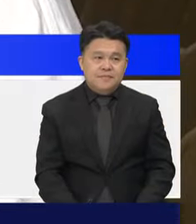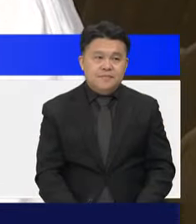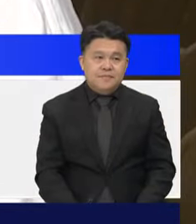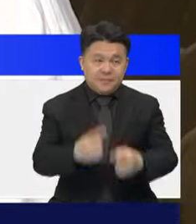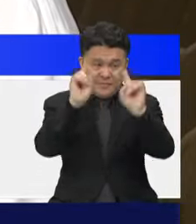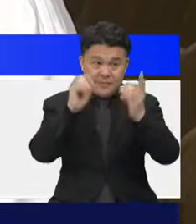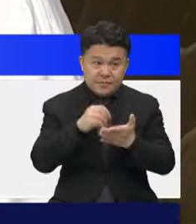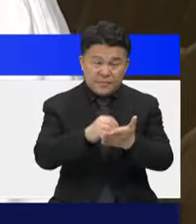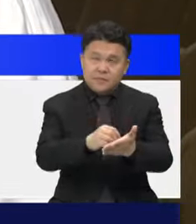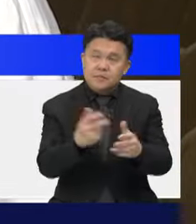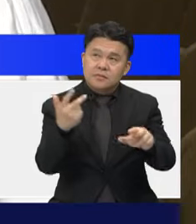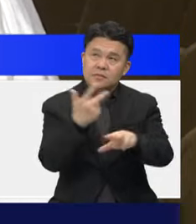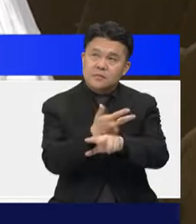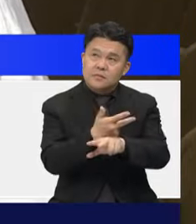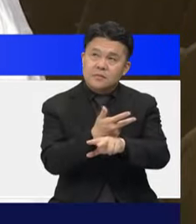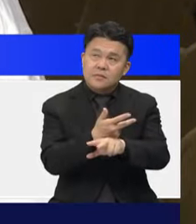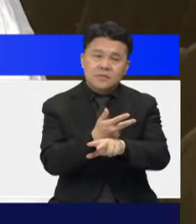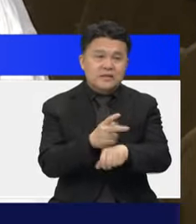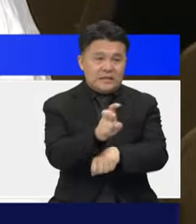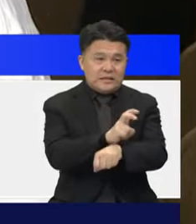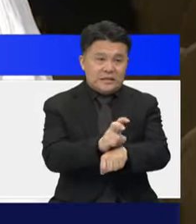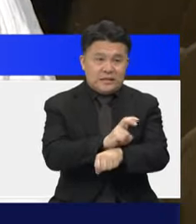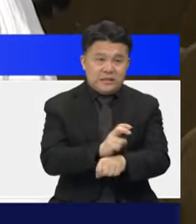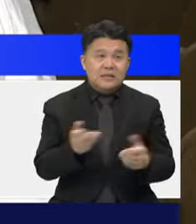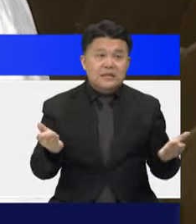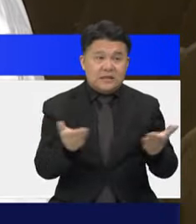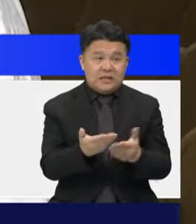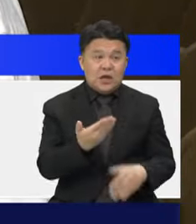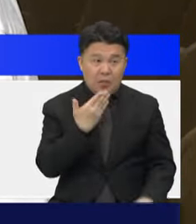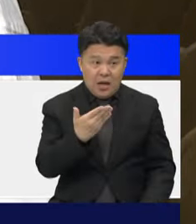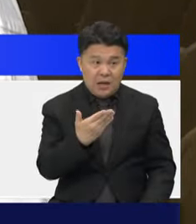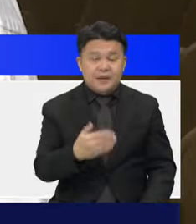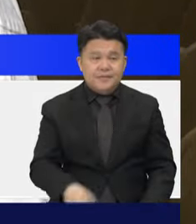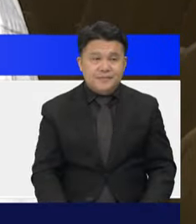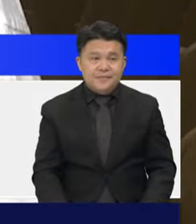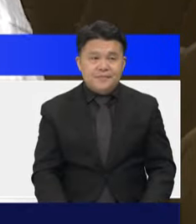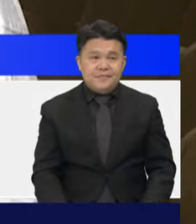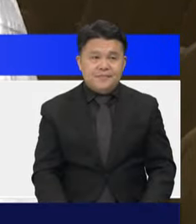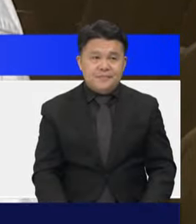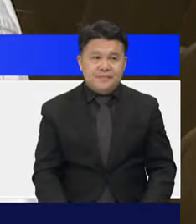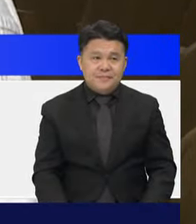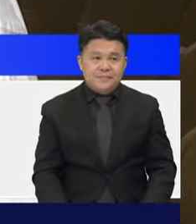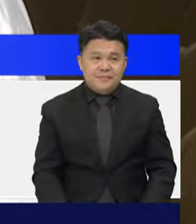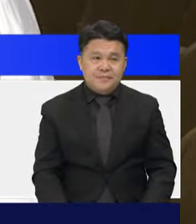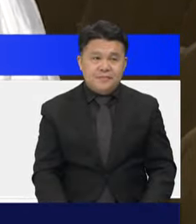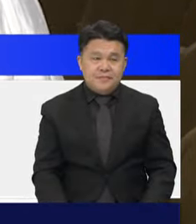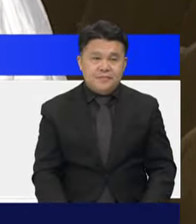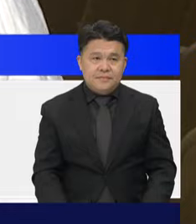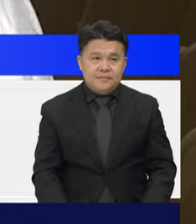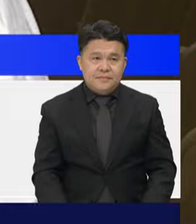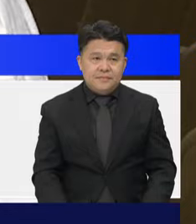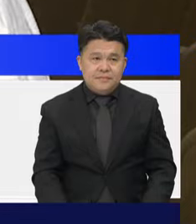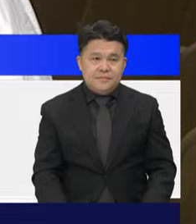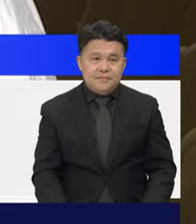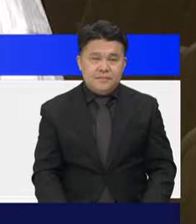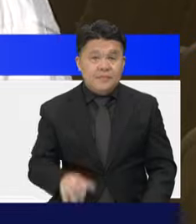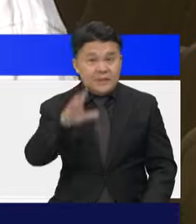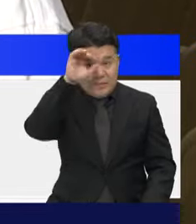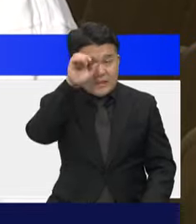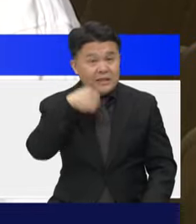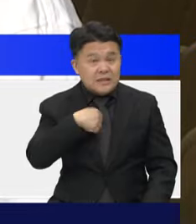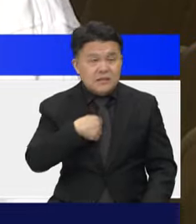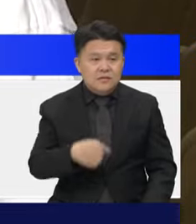돌아가면 일주일에 20시간도 기본 시간도 일할 수 있고